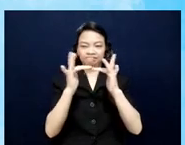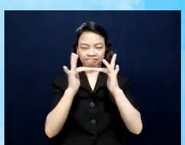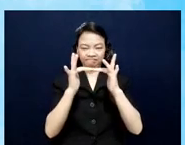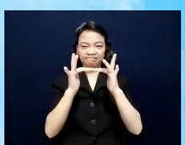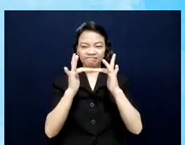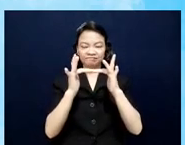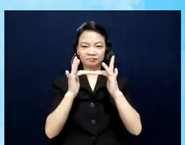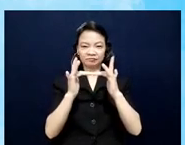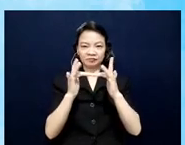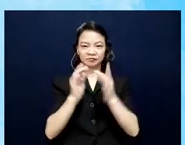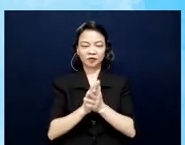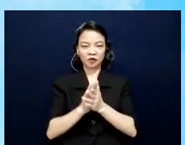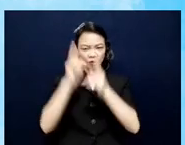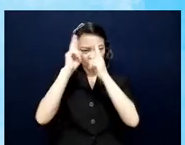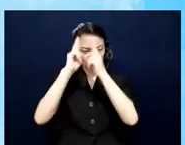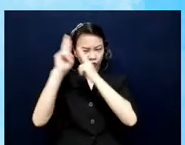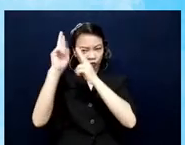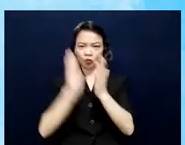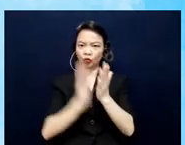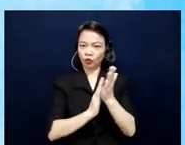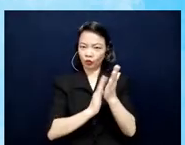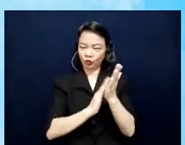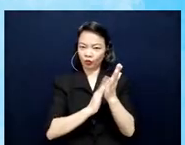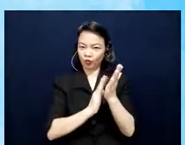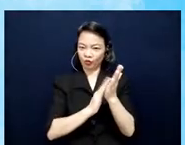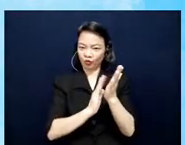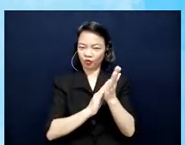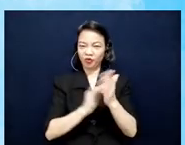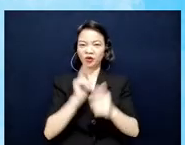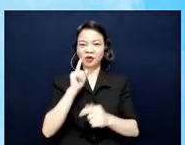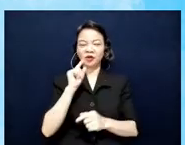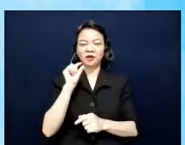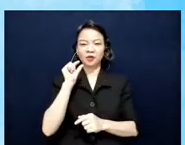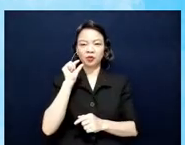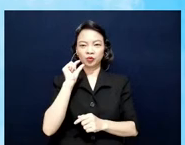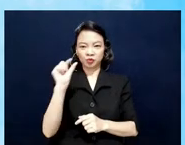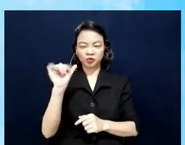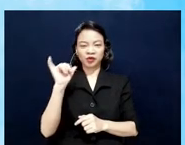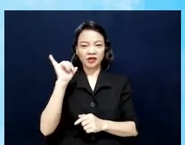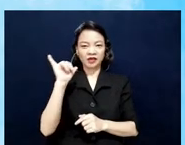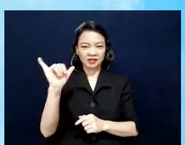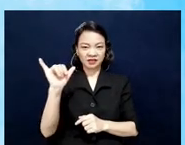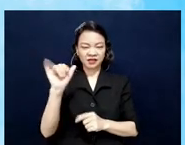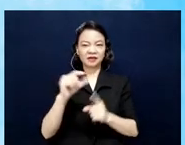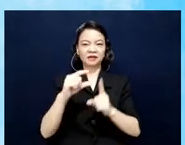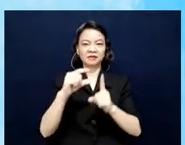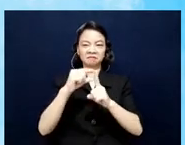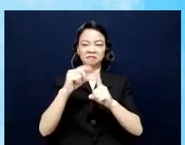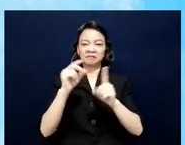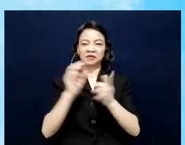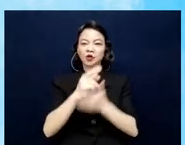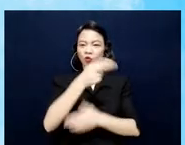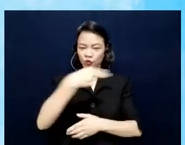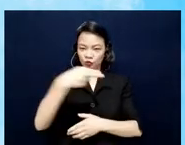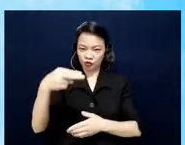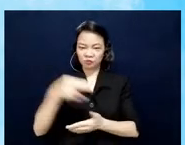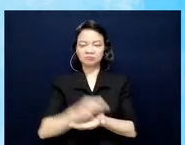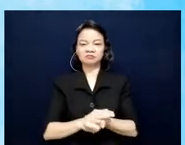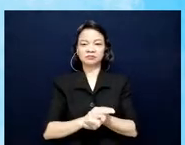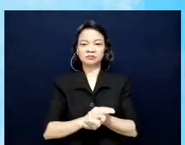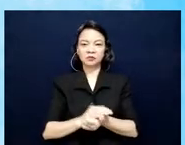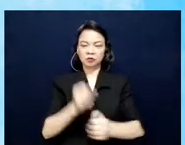Penghargaan dan apresiasi kepada Yayasan Plan International Indonesia yang telah menyelenggarakan kegiatan ini.